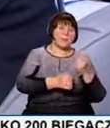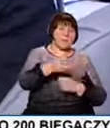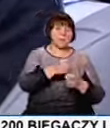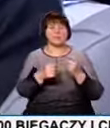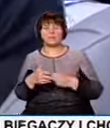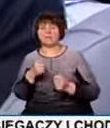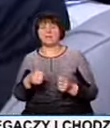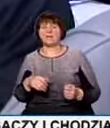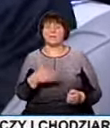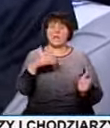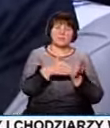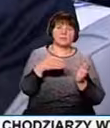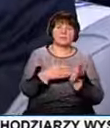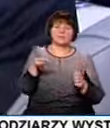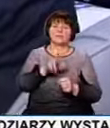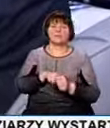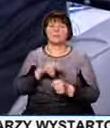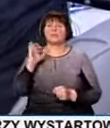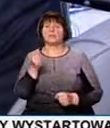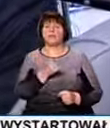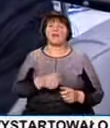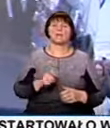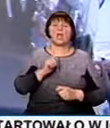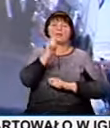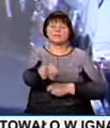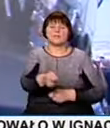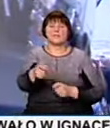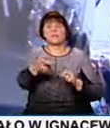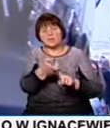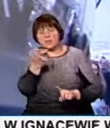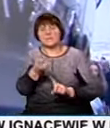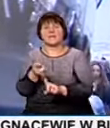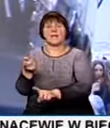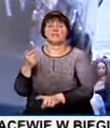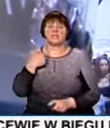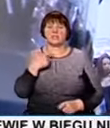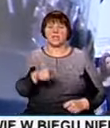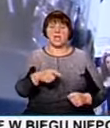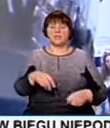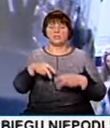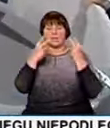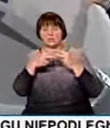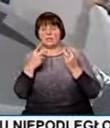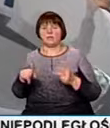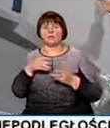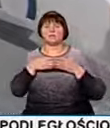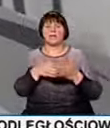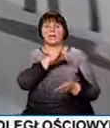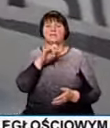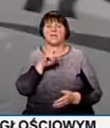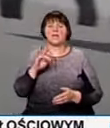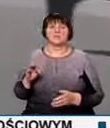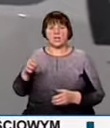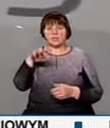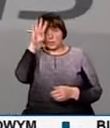prawo. Mówi, potrzebuję taką łódkę, że jak rzucam wędkę, to mi się nie zahacza o linki. Z kolei nagroda dziennikarzy w kategorii jacht żaglowy powędrowała do